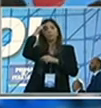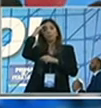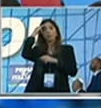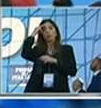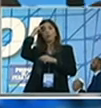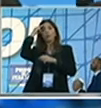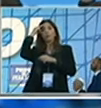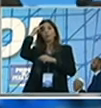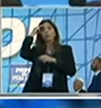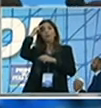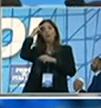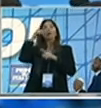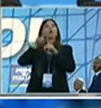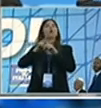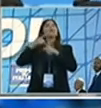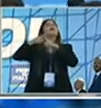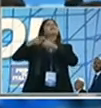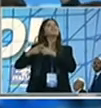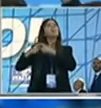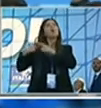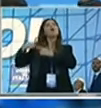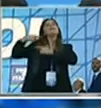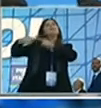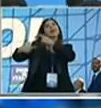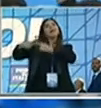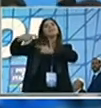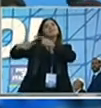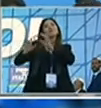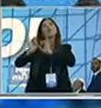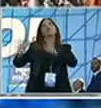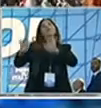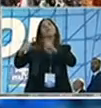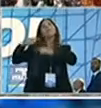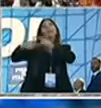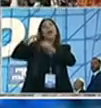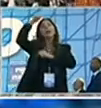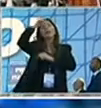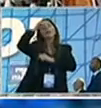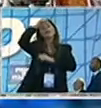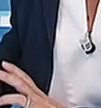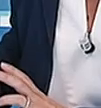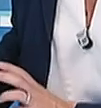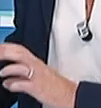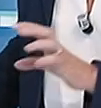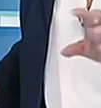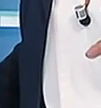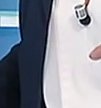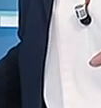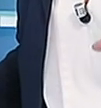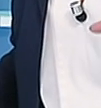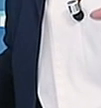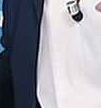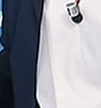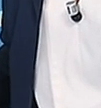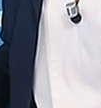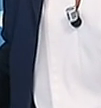è Salvini, però insomma spiega che tutto quello che è successo fino a qui per il centrodestra l'ha fatto lui. Io ho notato anche una malizia, Alessandro Campi, che lui ha detto: